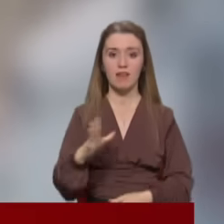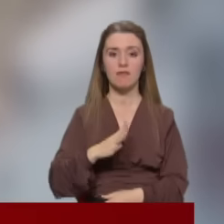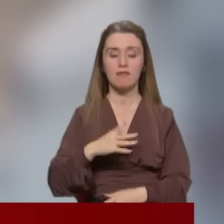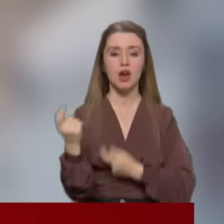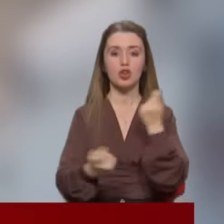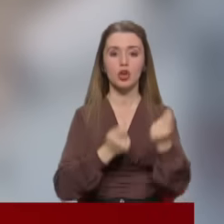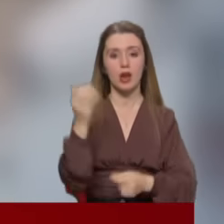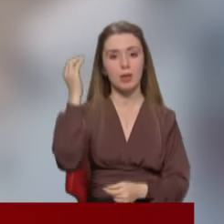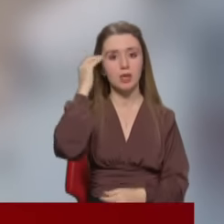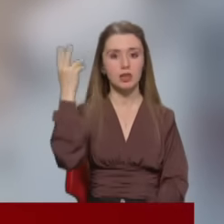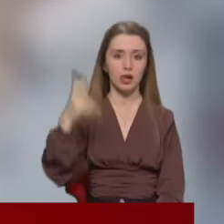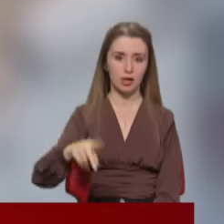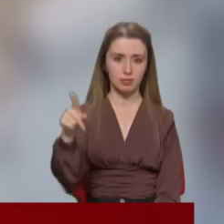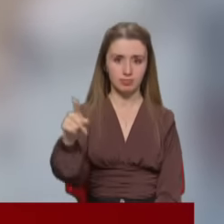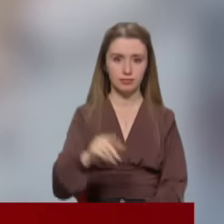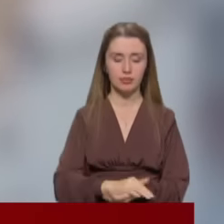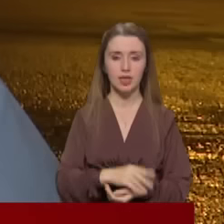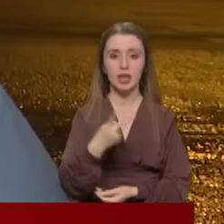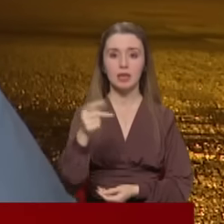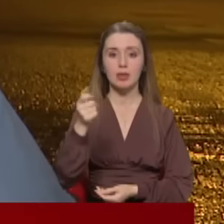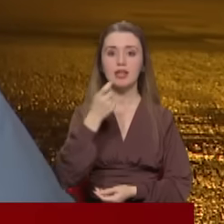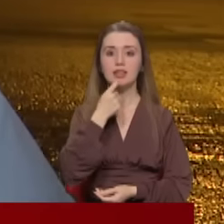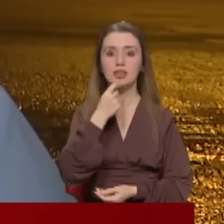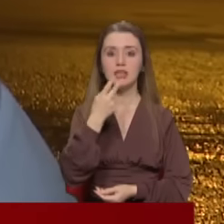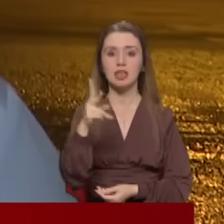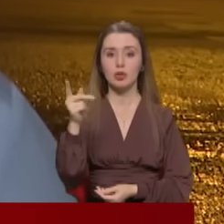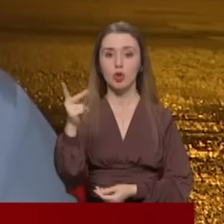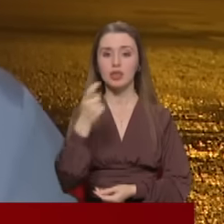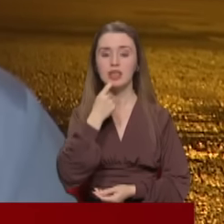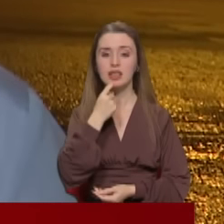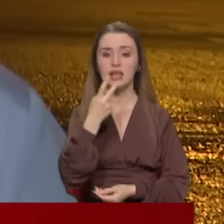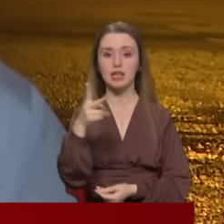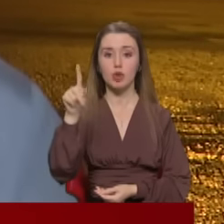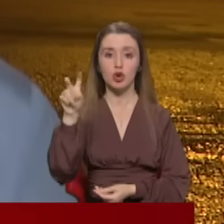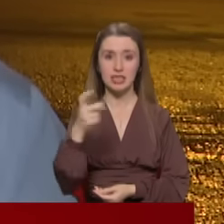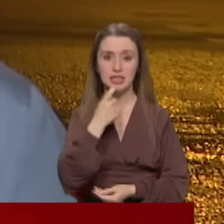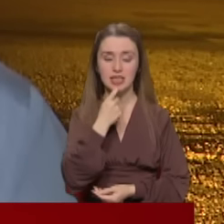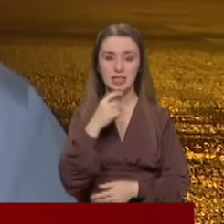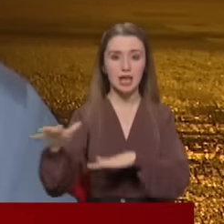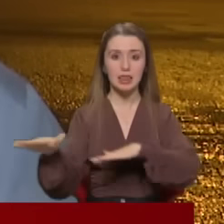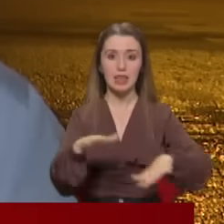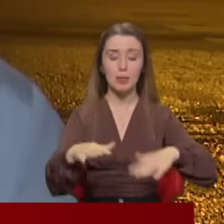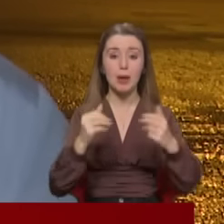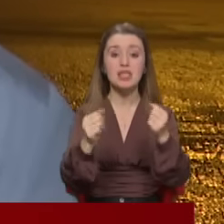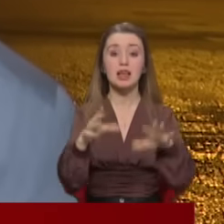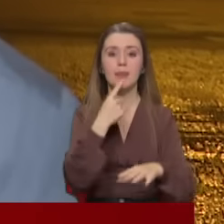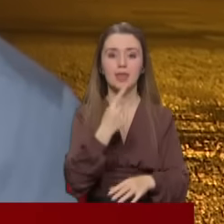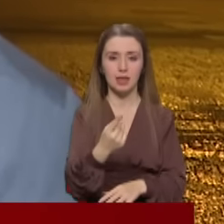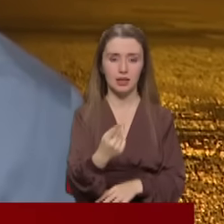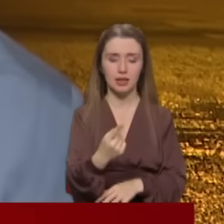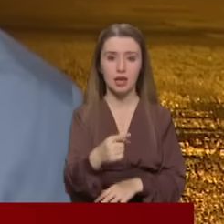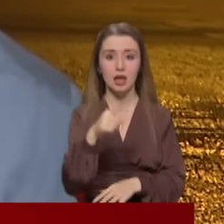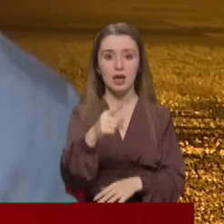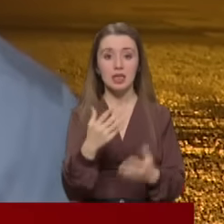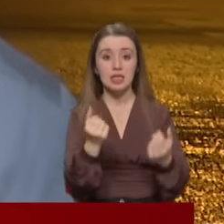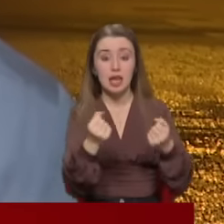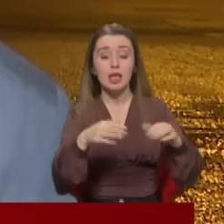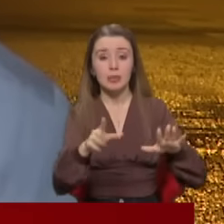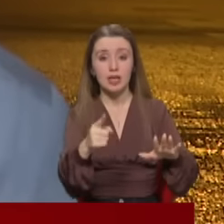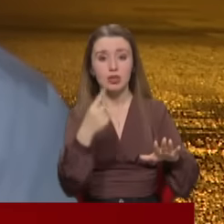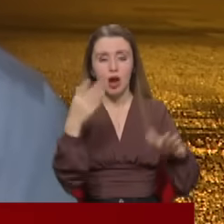görevi başında can verdi. 2006 yılında, 2012 yılında ve 2018 yılında depreme dayanıksız oldu. Tüm blokların bir